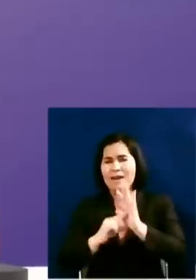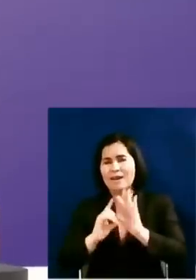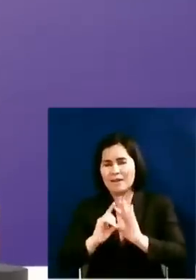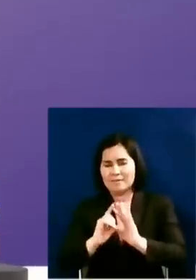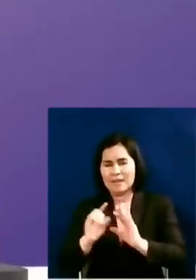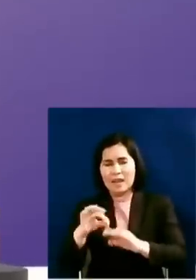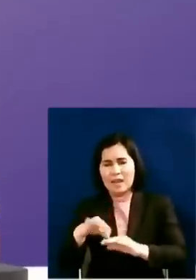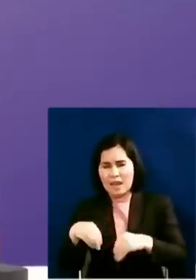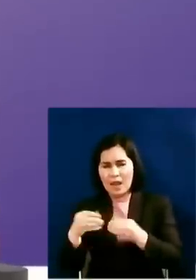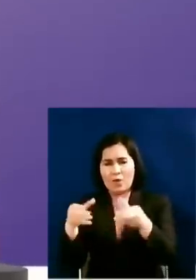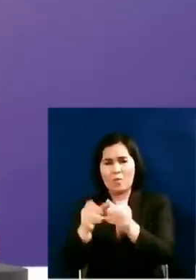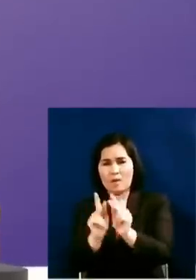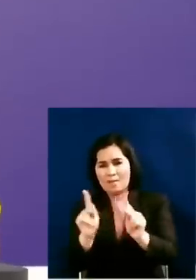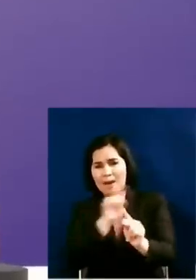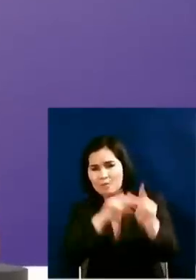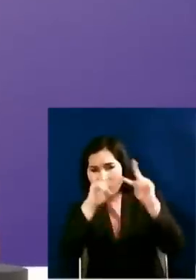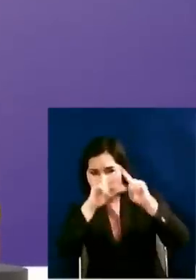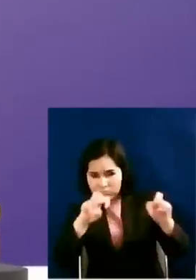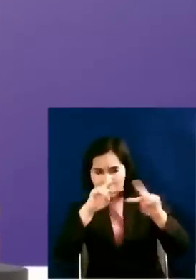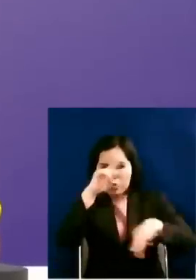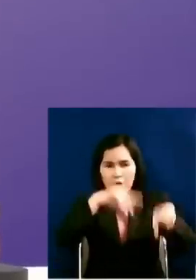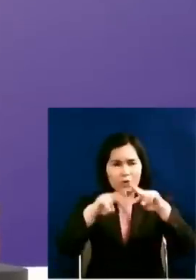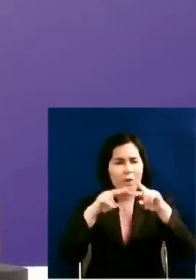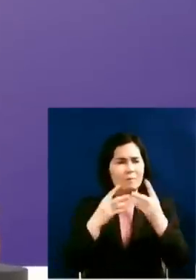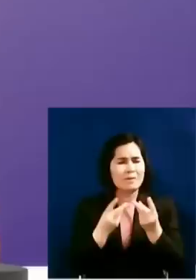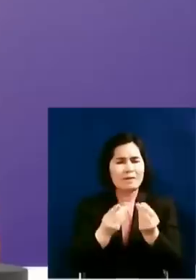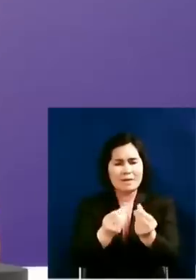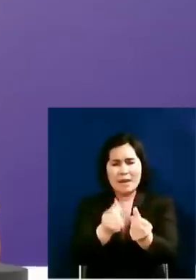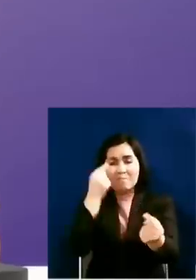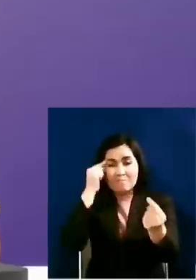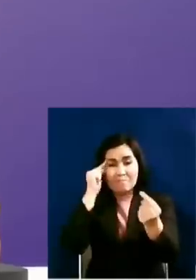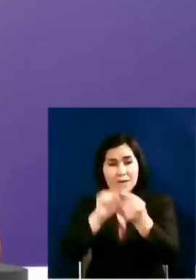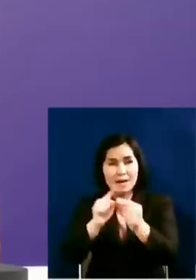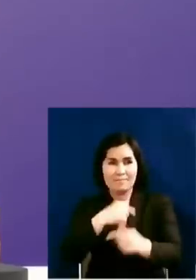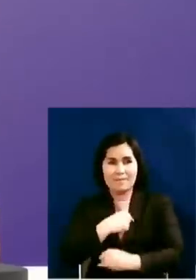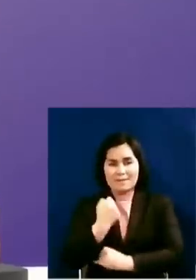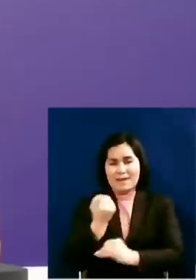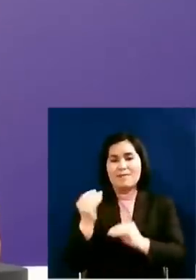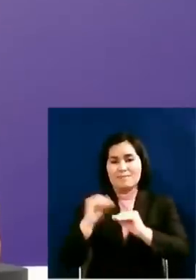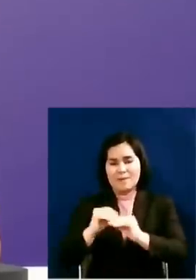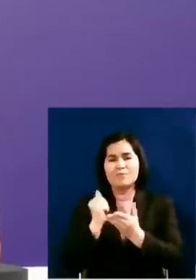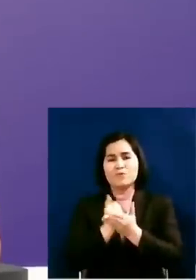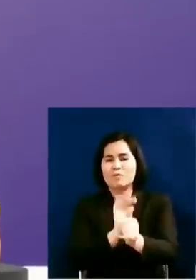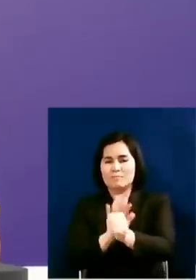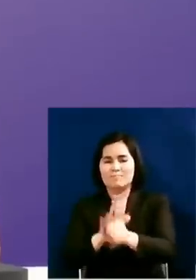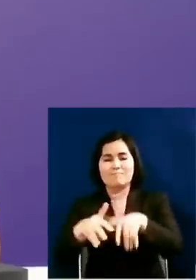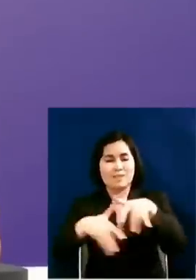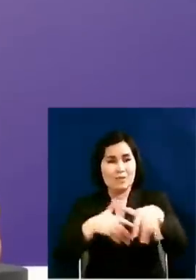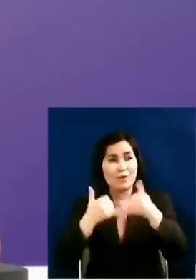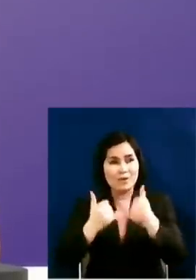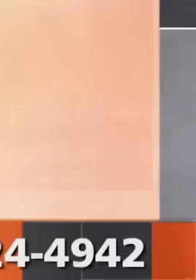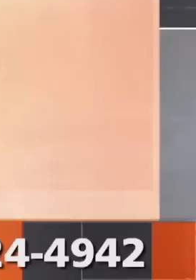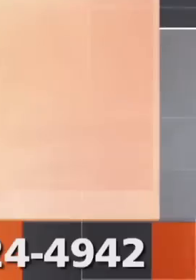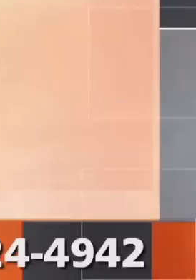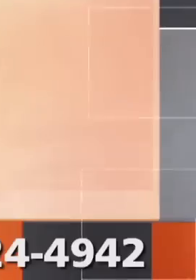พื่อตรวจสอบข้อเท็จจริงในเรื่องนี้ในรายละเอียดอีกครั้งหนึ่งนะครับเพื่อให้เกิดความมั่นใจกับพี่น้องประชาชนว่ากระทรวงสาธารณสุขดำเนิน